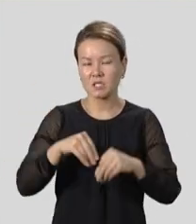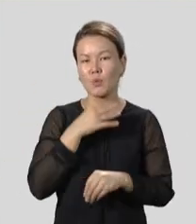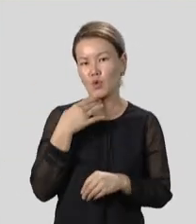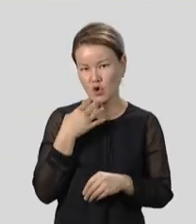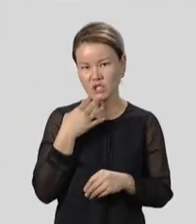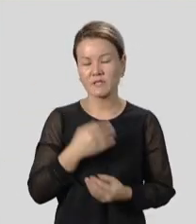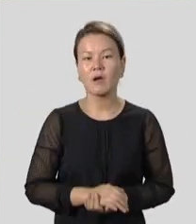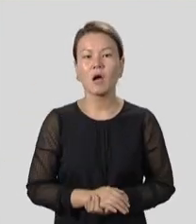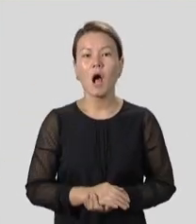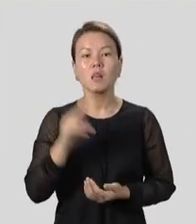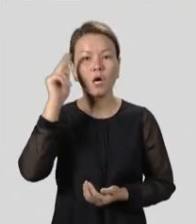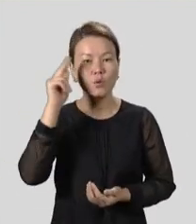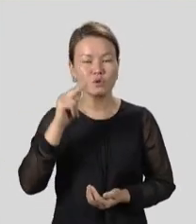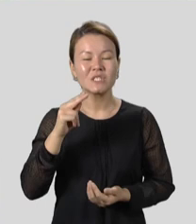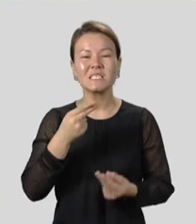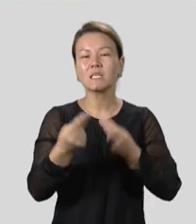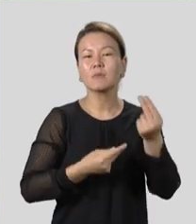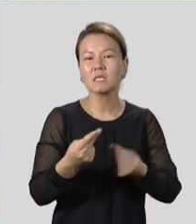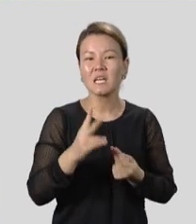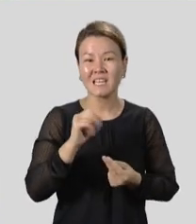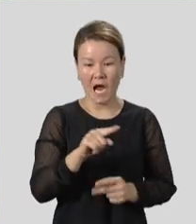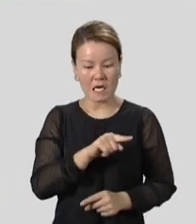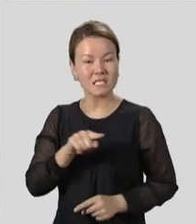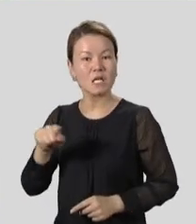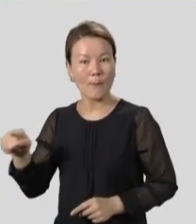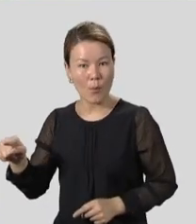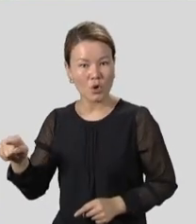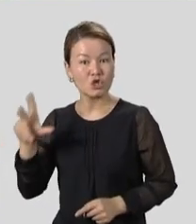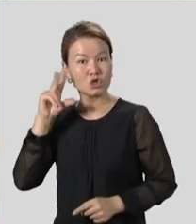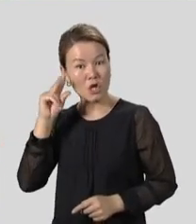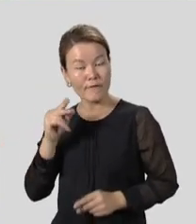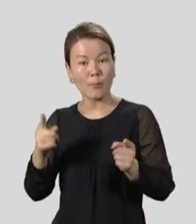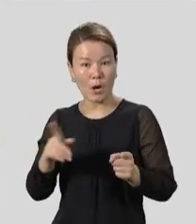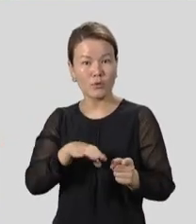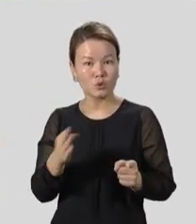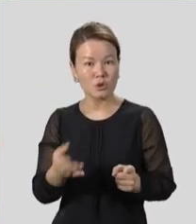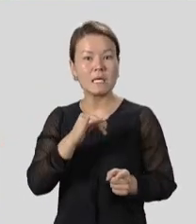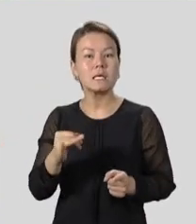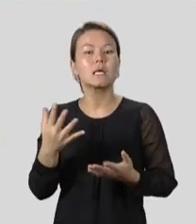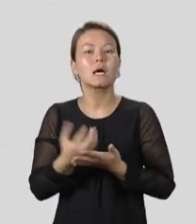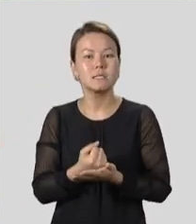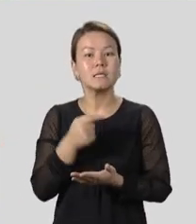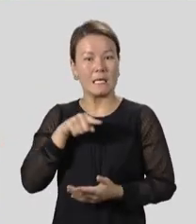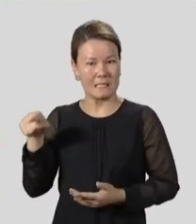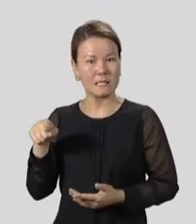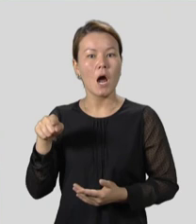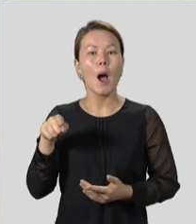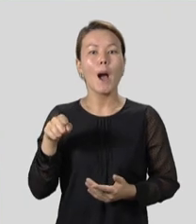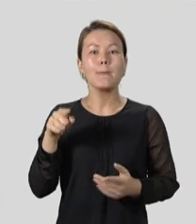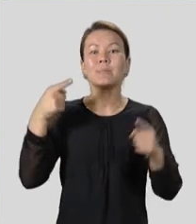объединение множеств, научились изображать на координатной прямой числовые промежутки и находить их пересечение